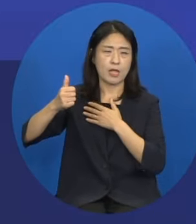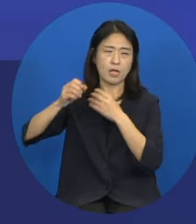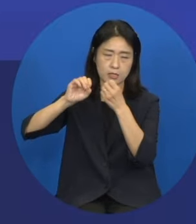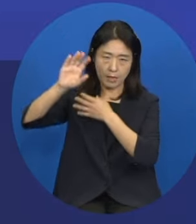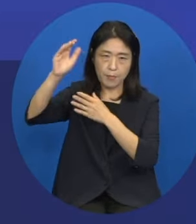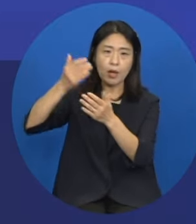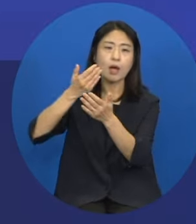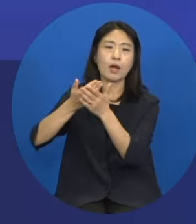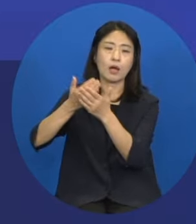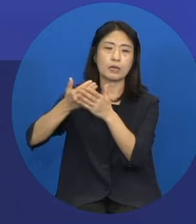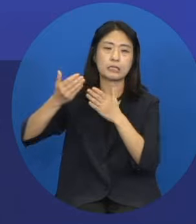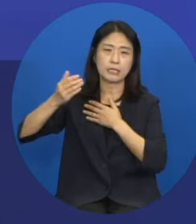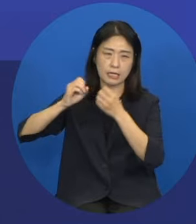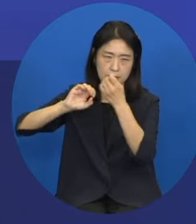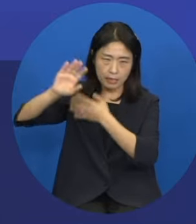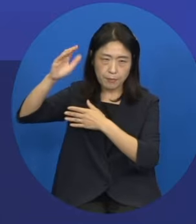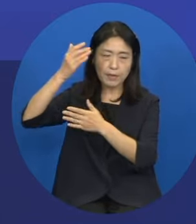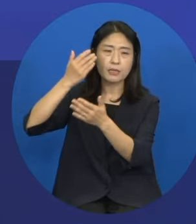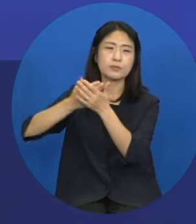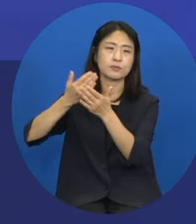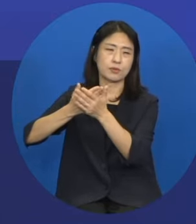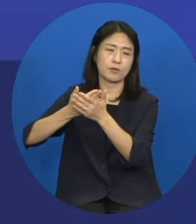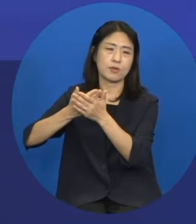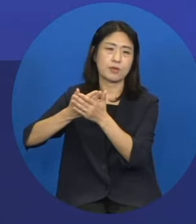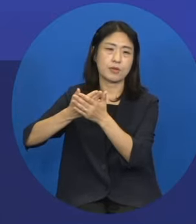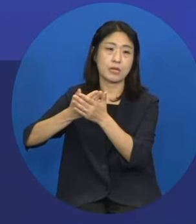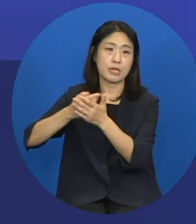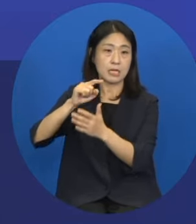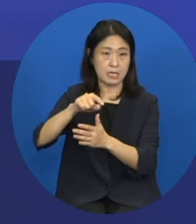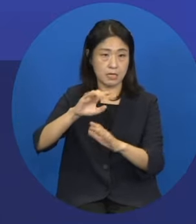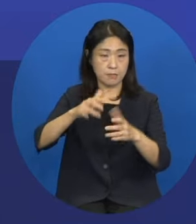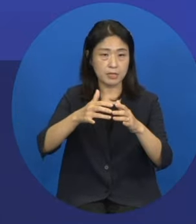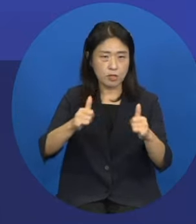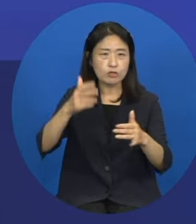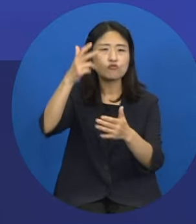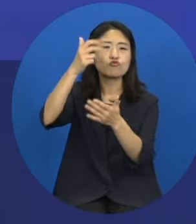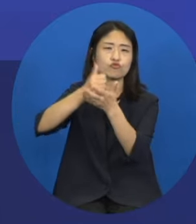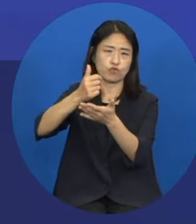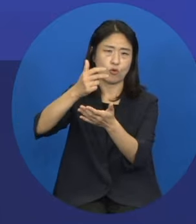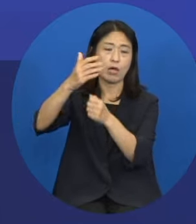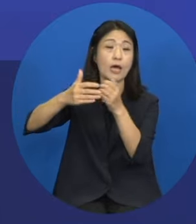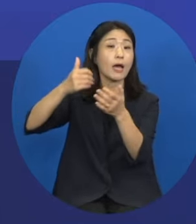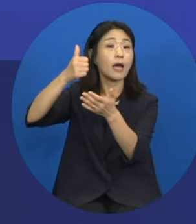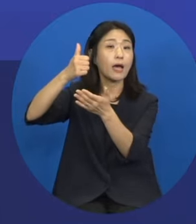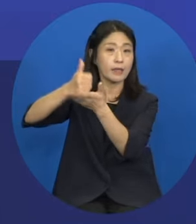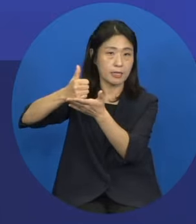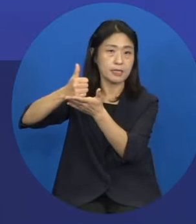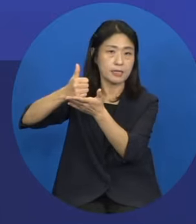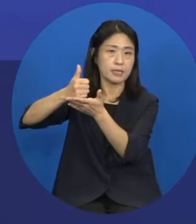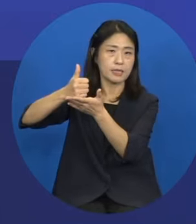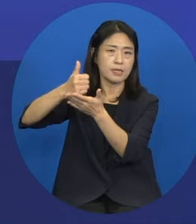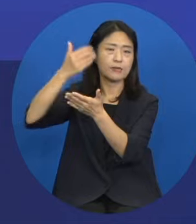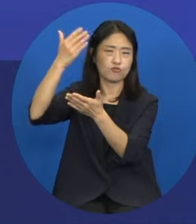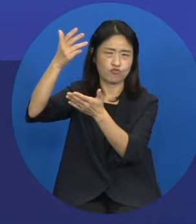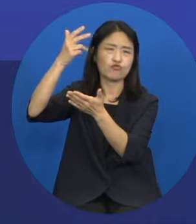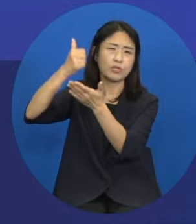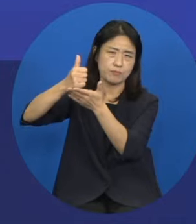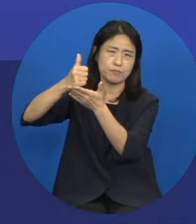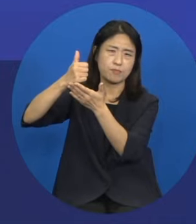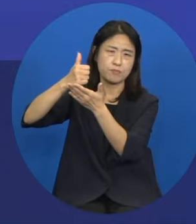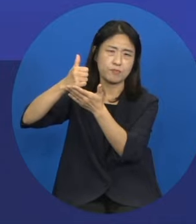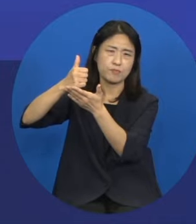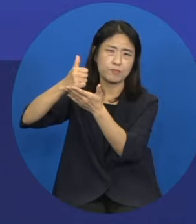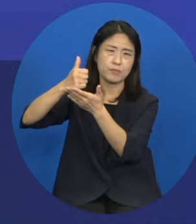응답하소서, 내게 응답하소서, 간절하게 기도하는 거예요. 이 백성에게 주 여호와는 하나님이신 것과, 야,